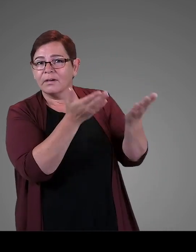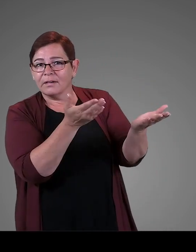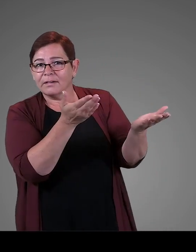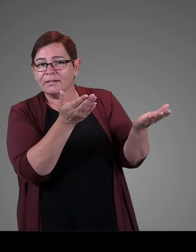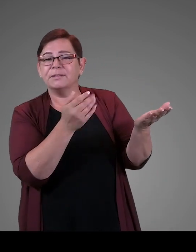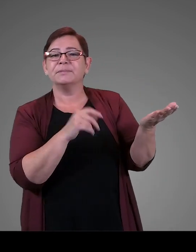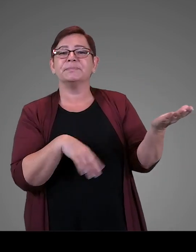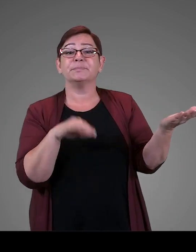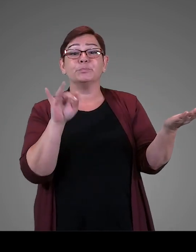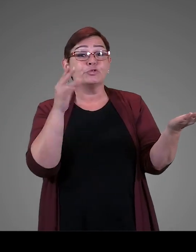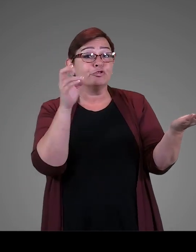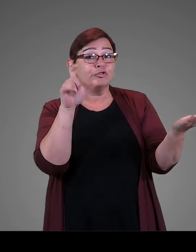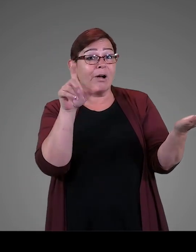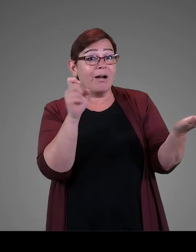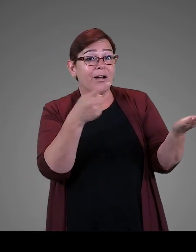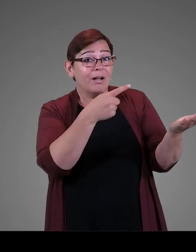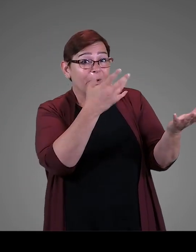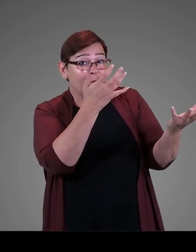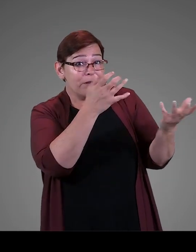chairs. Got it.